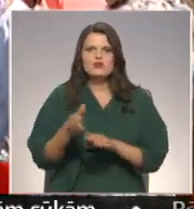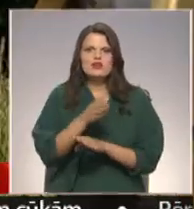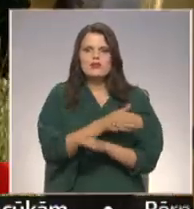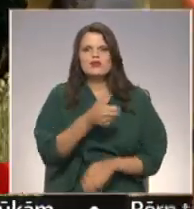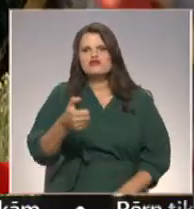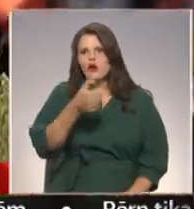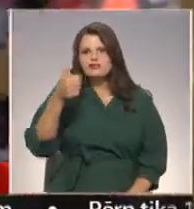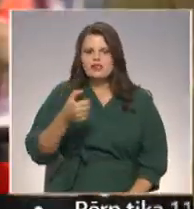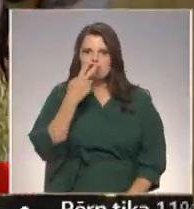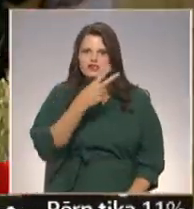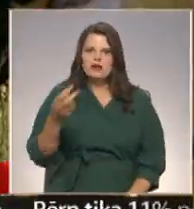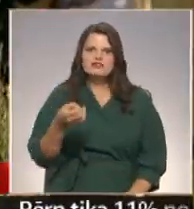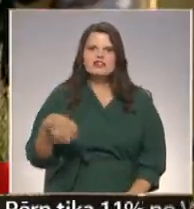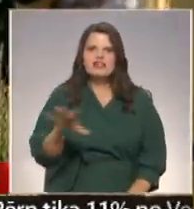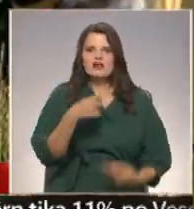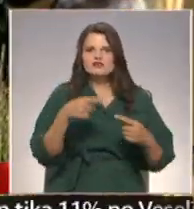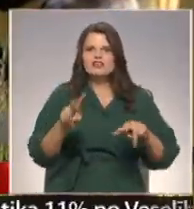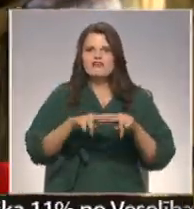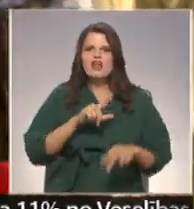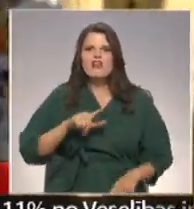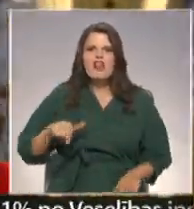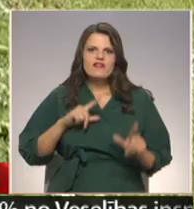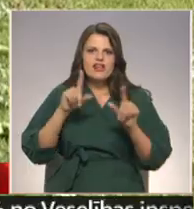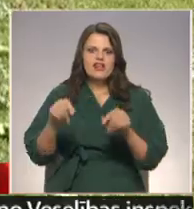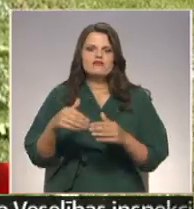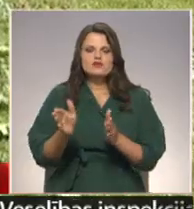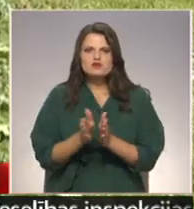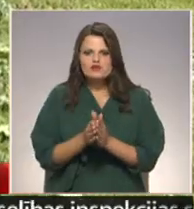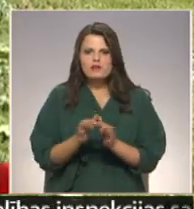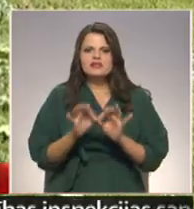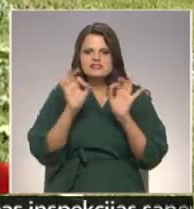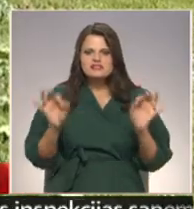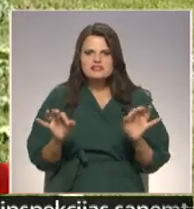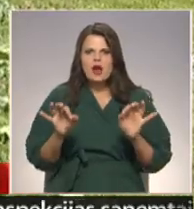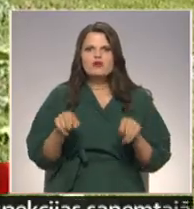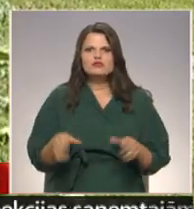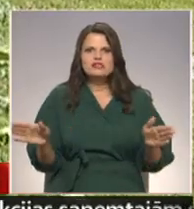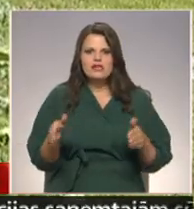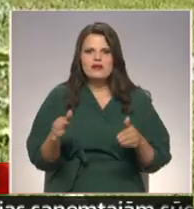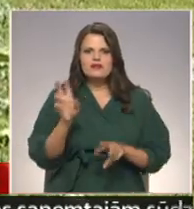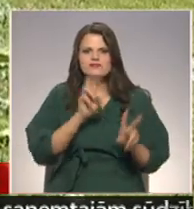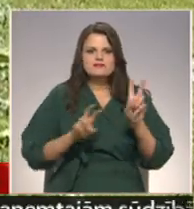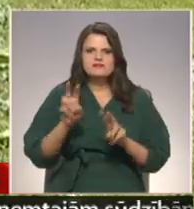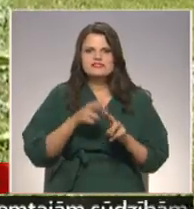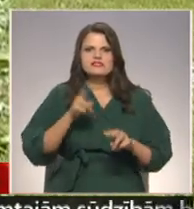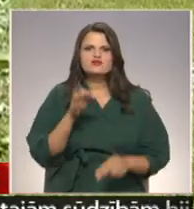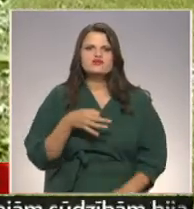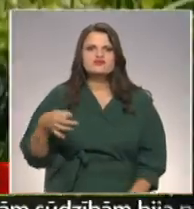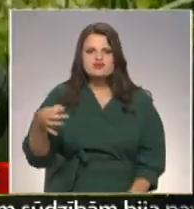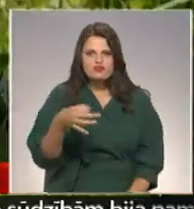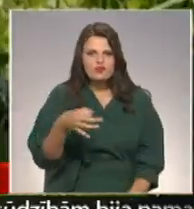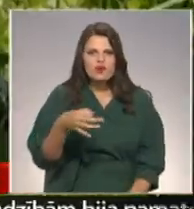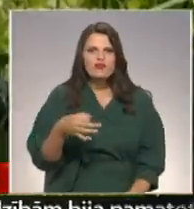iepriekšējos gados apskatīt dārzus citviet Latvijā devusies kopā. Sākums puķu draugu sajietam meklējums Saldus novada